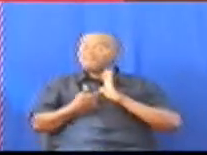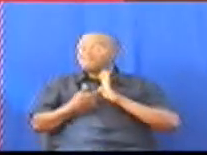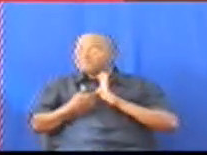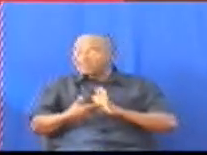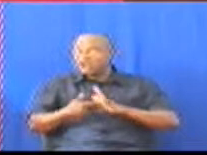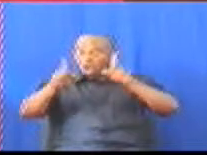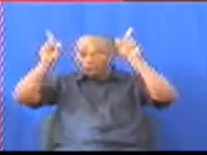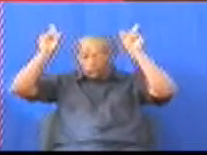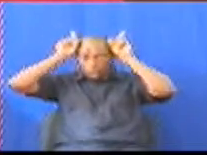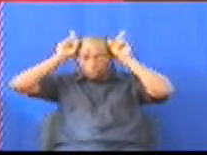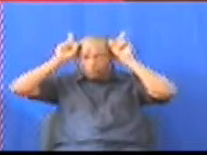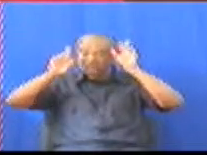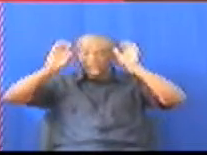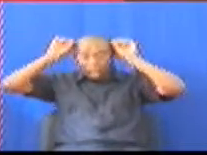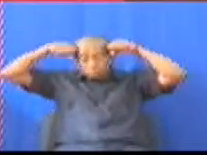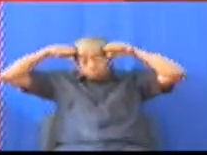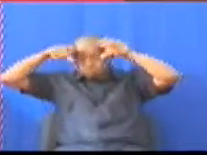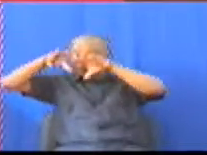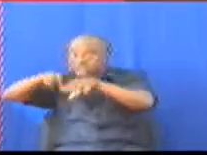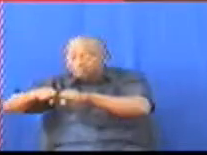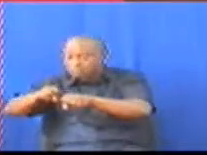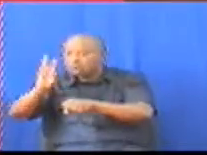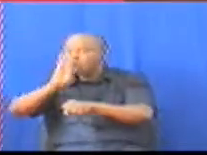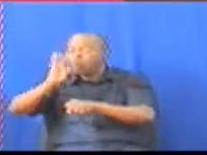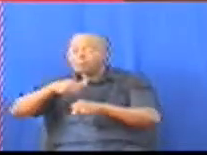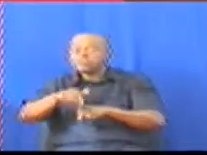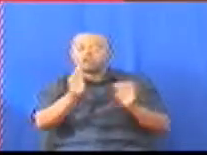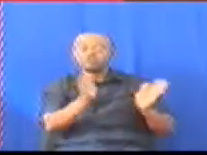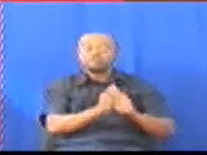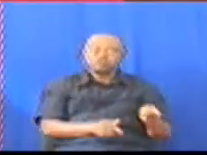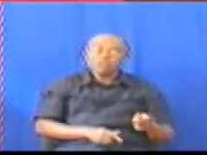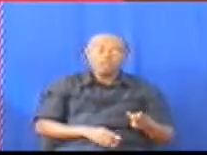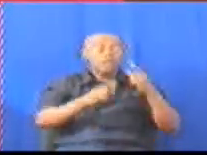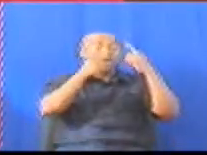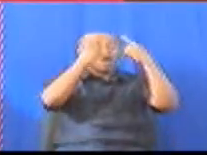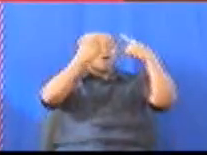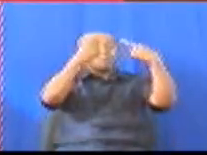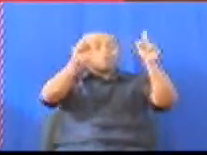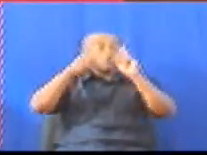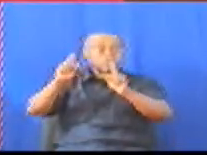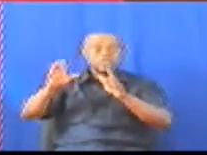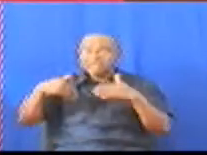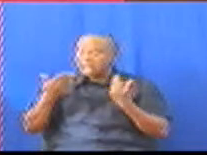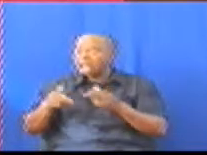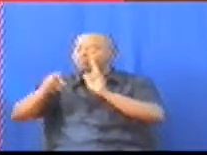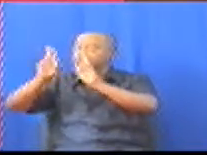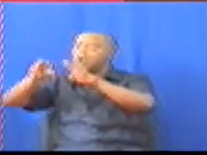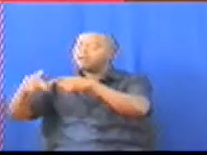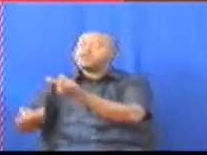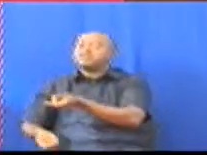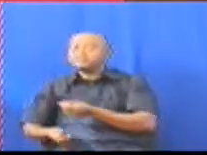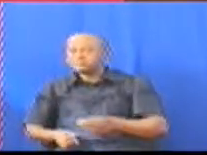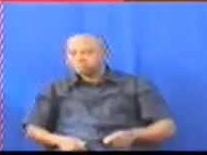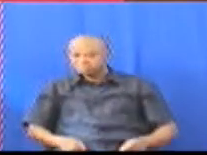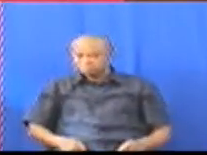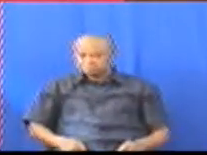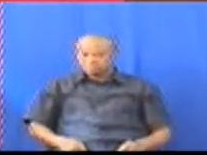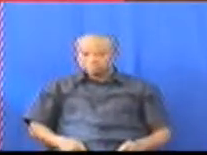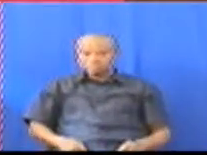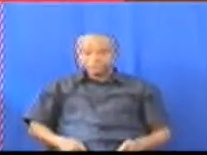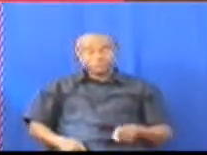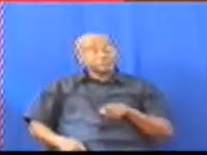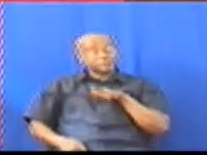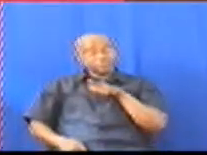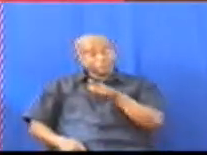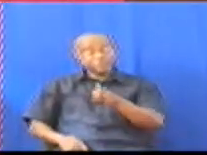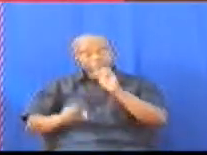polini itaenda kutunzwa wapi? Itatunzwa polini au itaenda kutunzwa mahakamani? Kwa hiyo ndio hoja ambayo